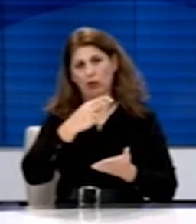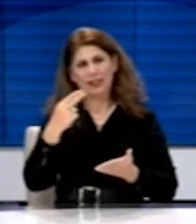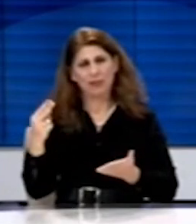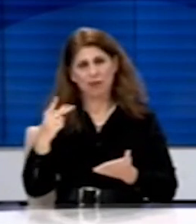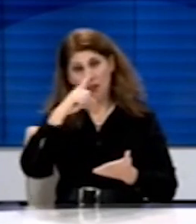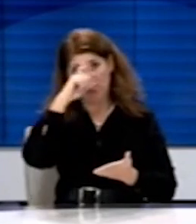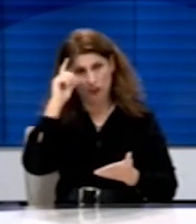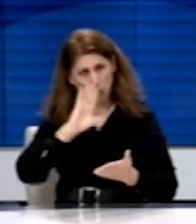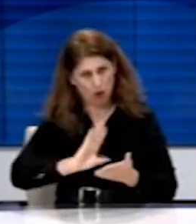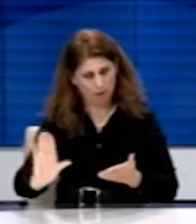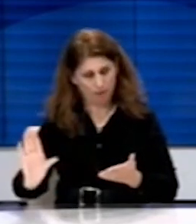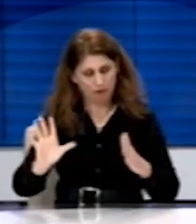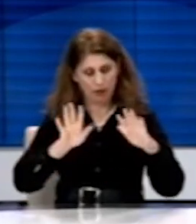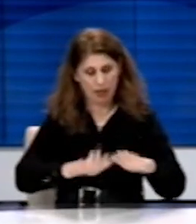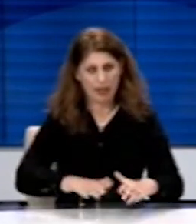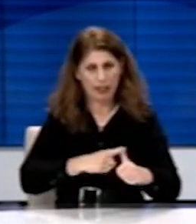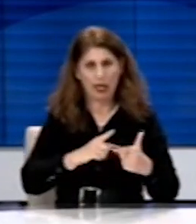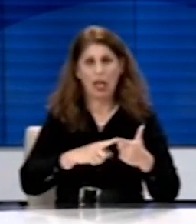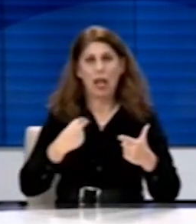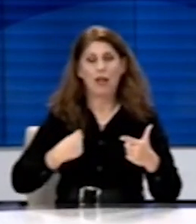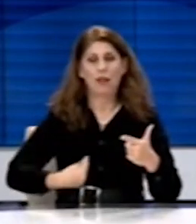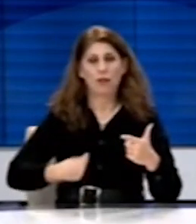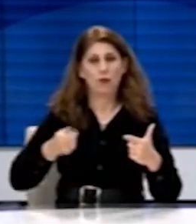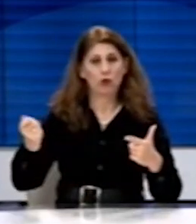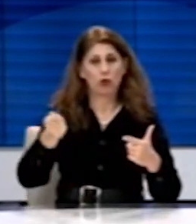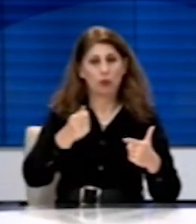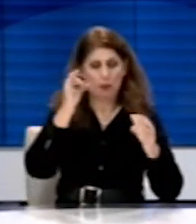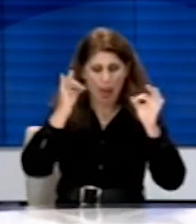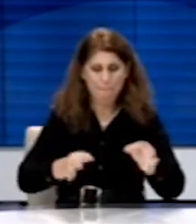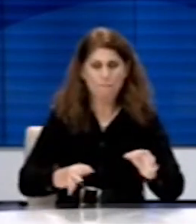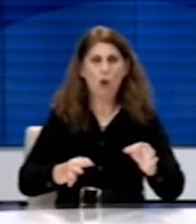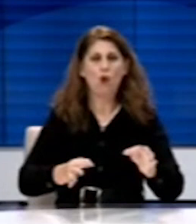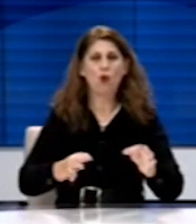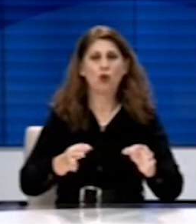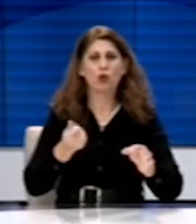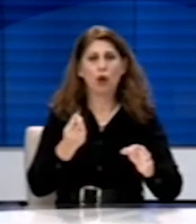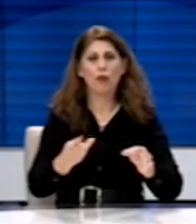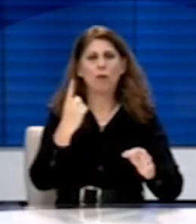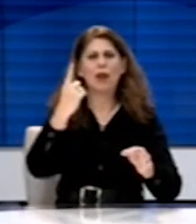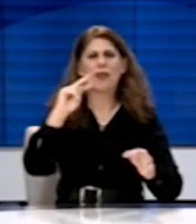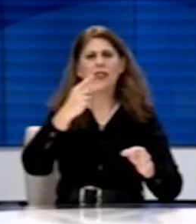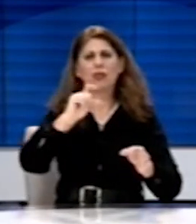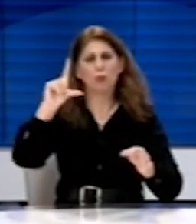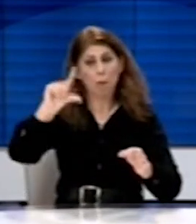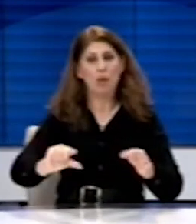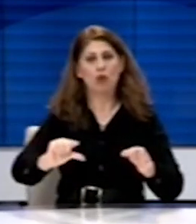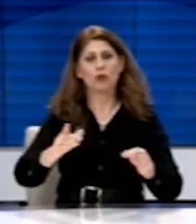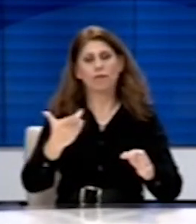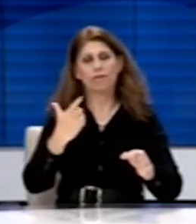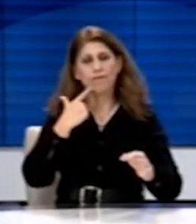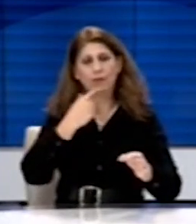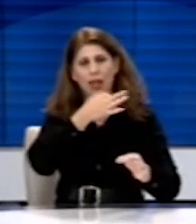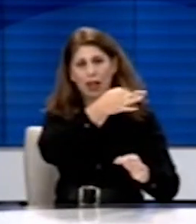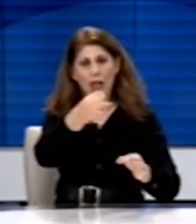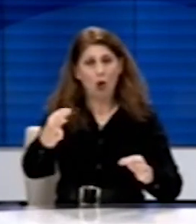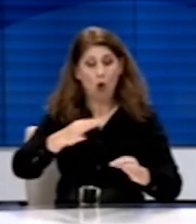σημαίνει δύσκολα. Για την ανεργία, το δημόσιο χρέος πρέπει να μειωθεί σε απόλυτο νούμερο κατά ένα δις. Τα λέω όλα αυτά για να καταλάβετε ότι όλα